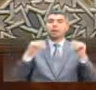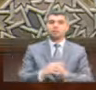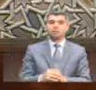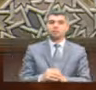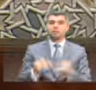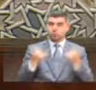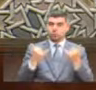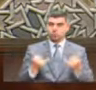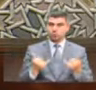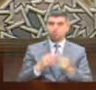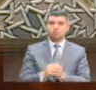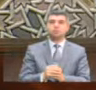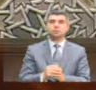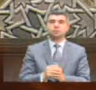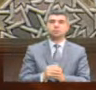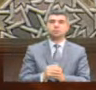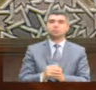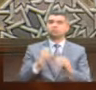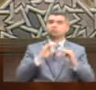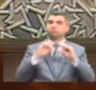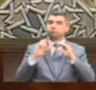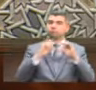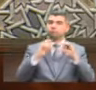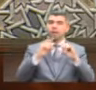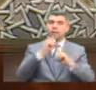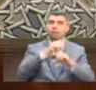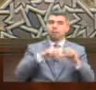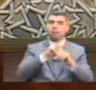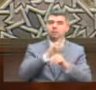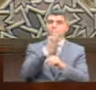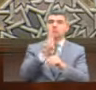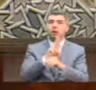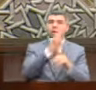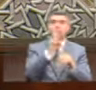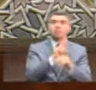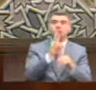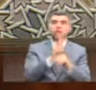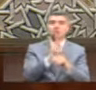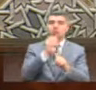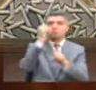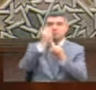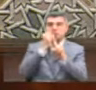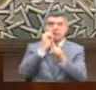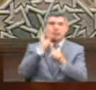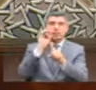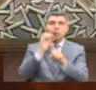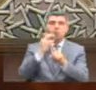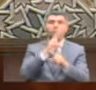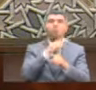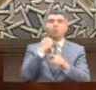نخصص هذه الجلسة للأسئلة الشفهية المخصصة لمراقبة العمل